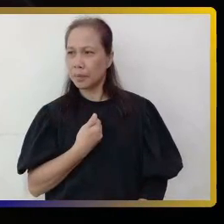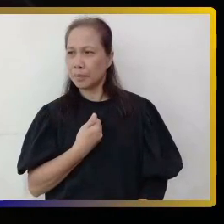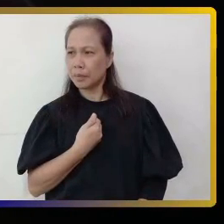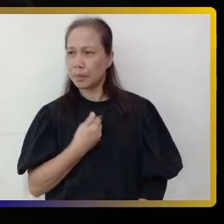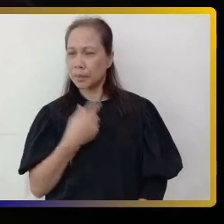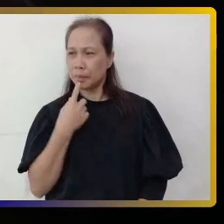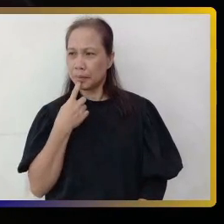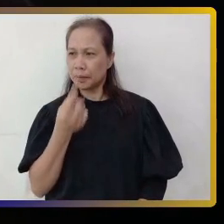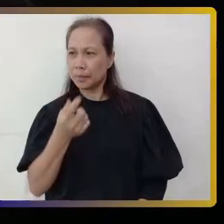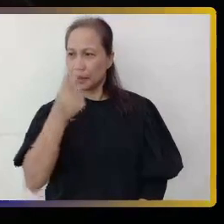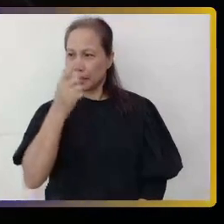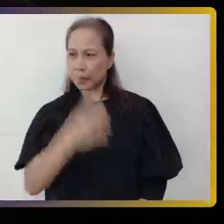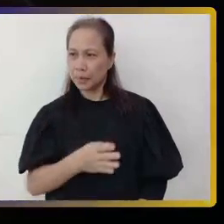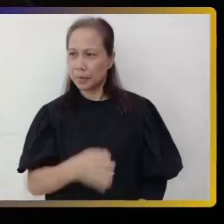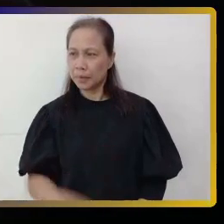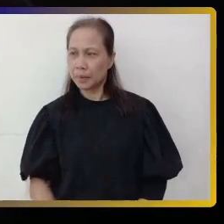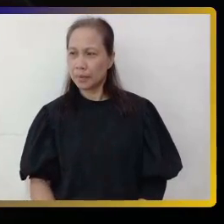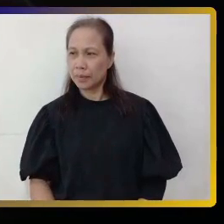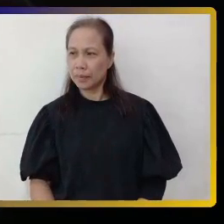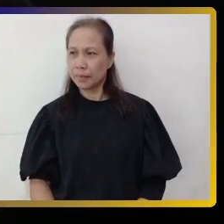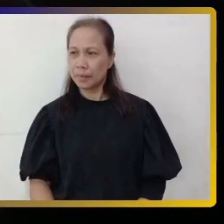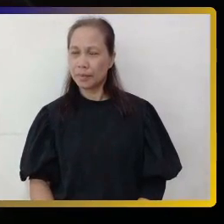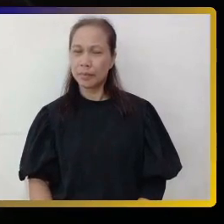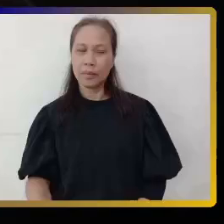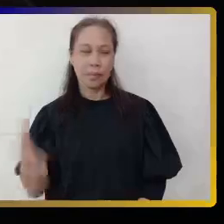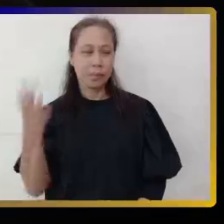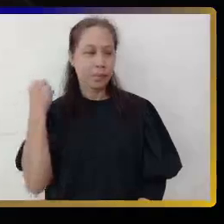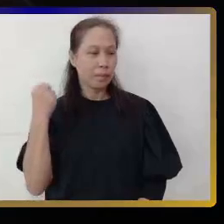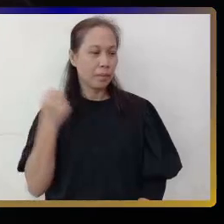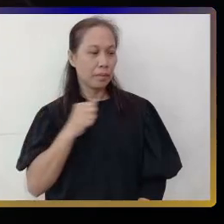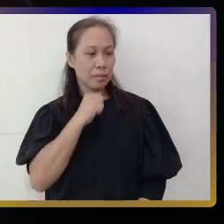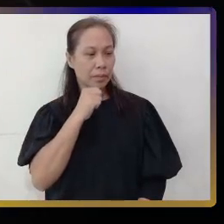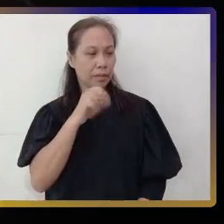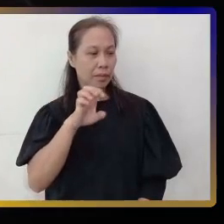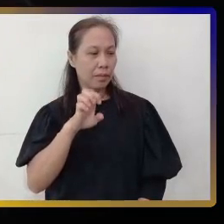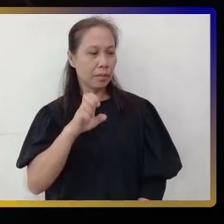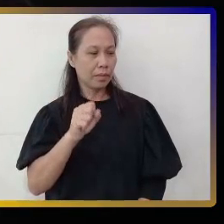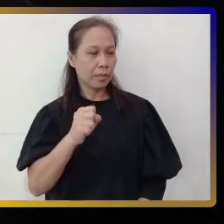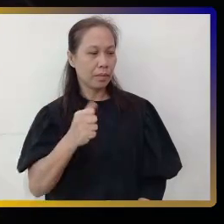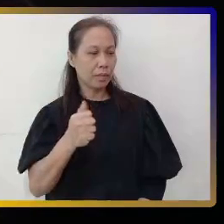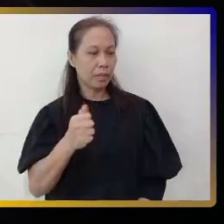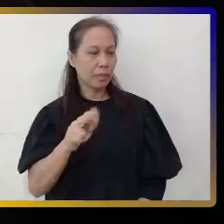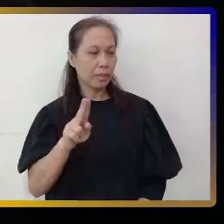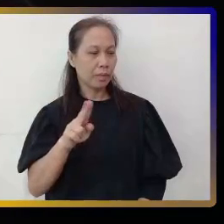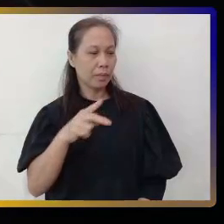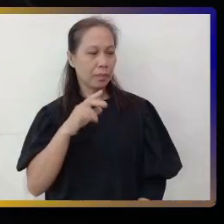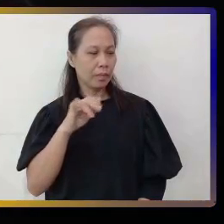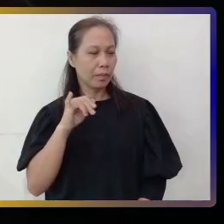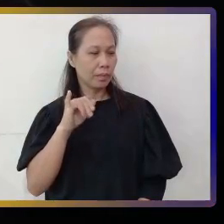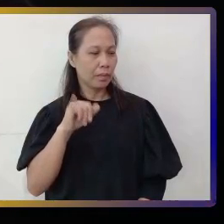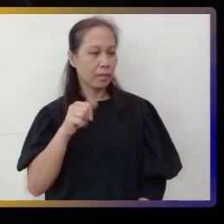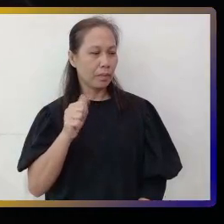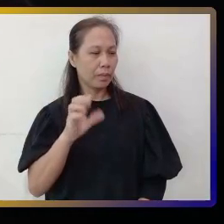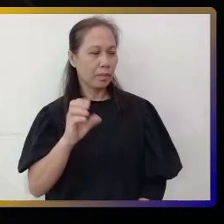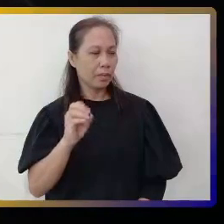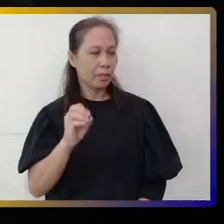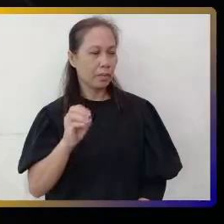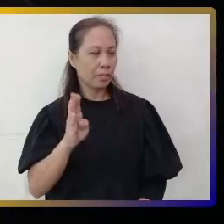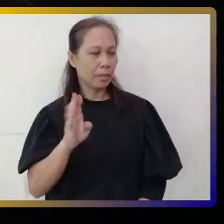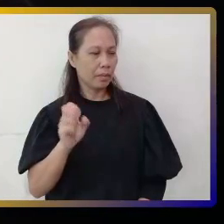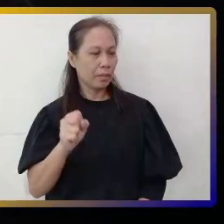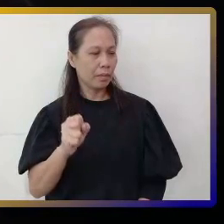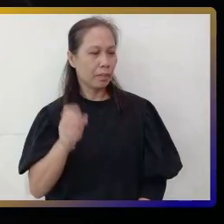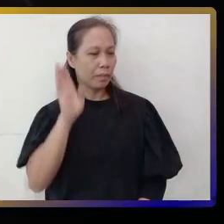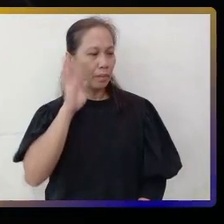sabi ng Panginoon was not ES jacob's brother say the Lord yet